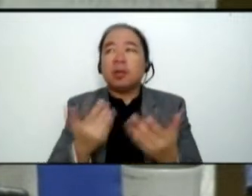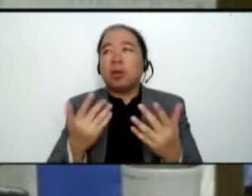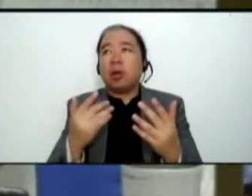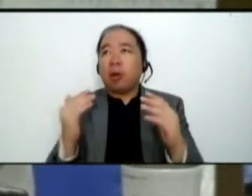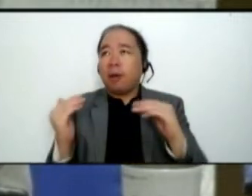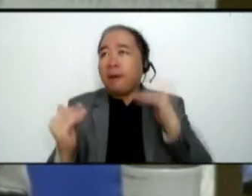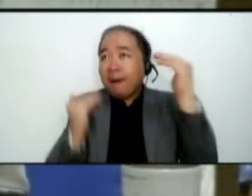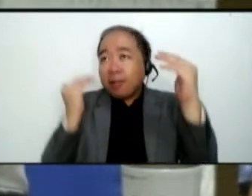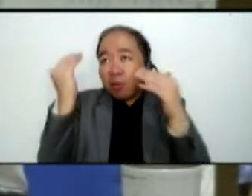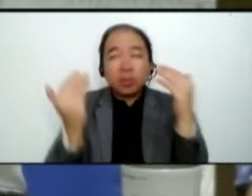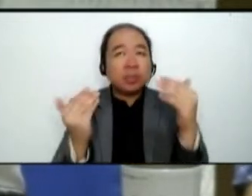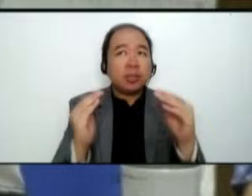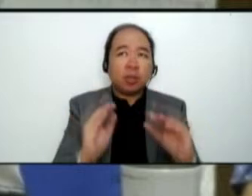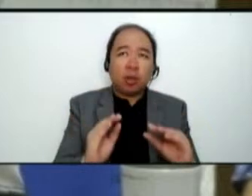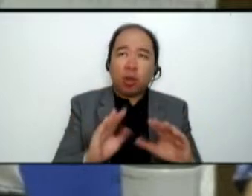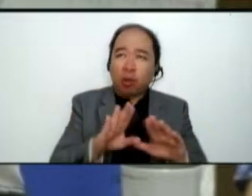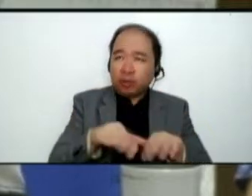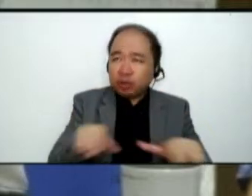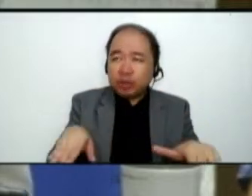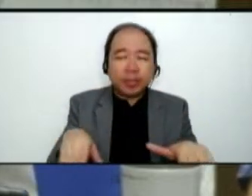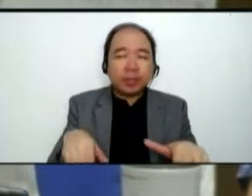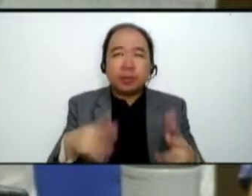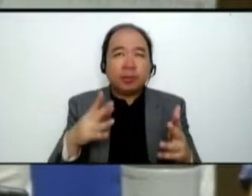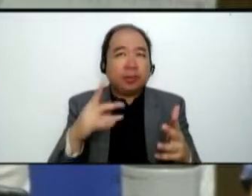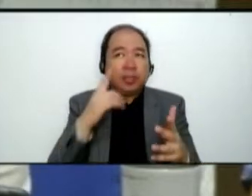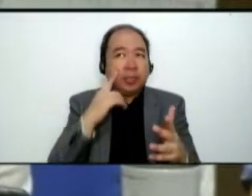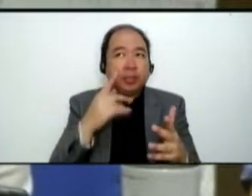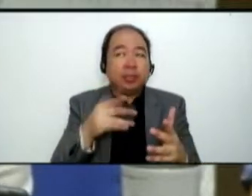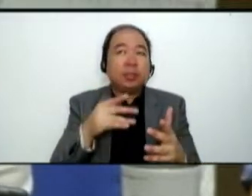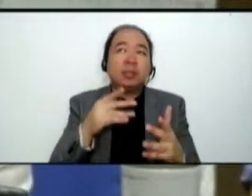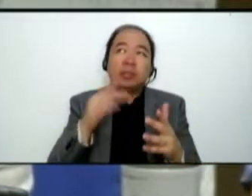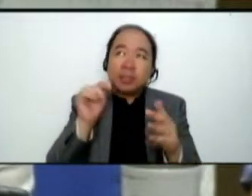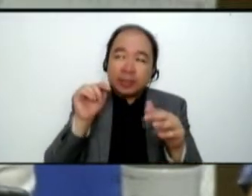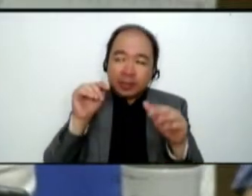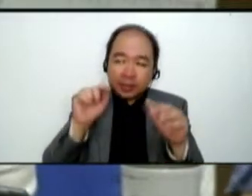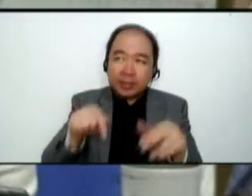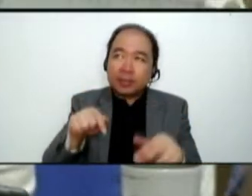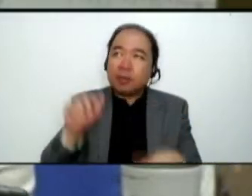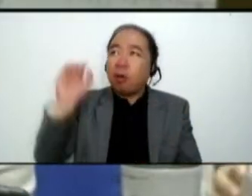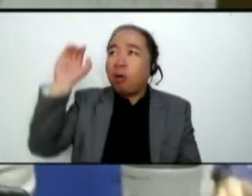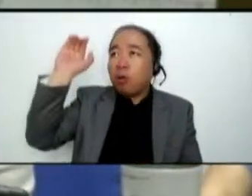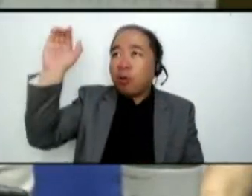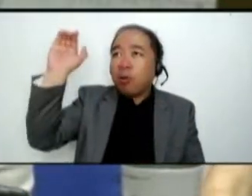большое за эту дискуссию. Это было очень интересно и важно. Спасибо.